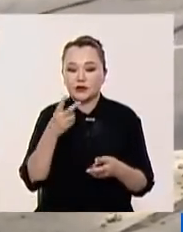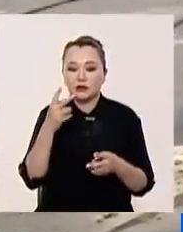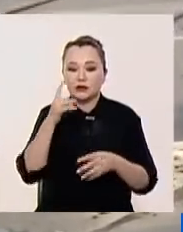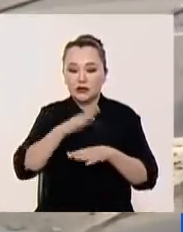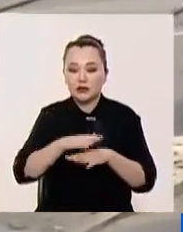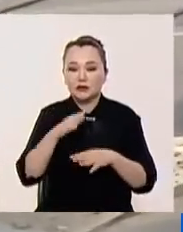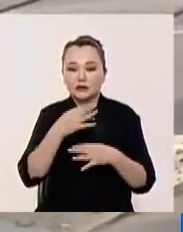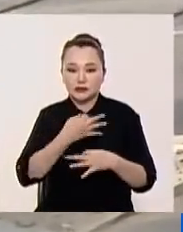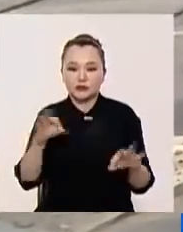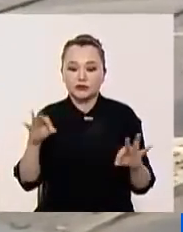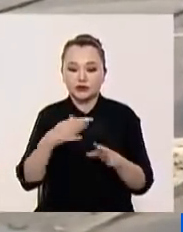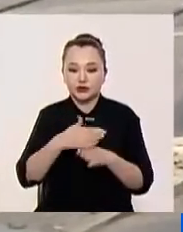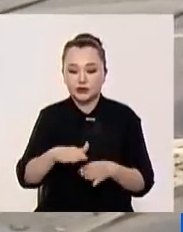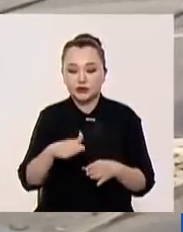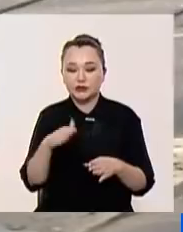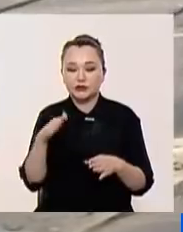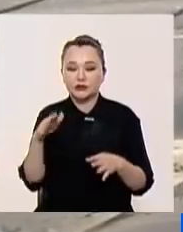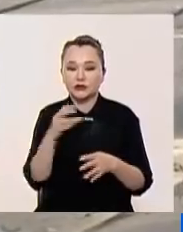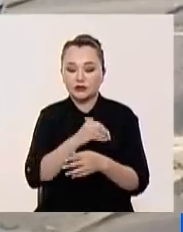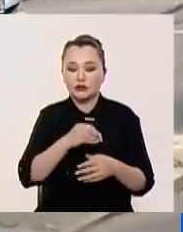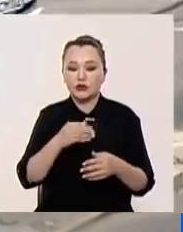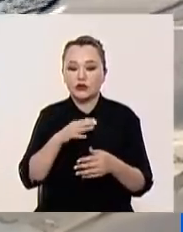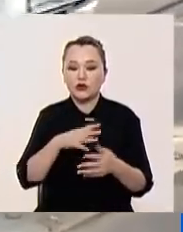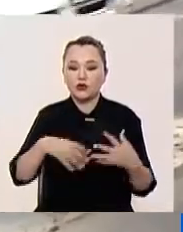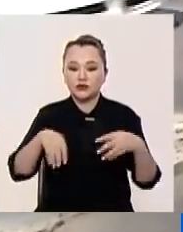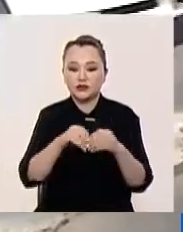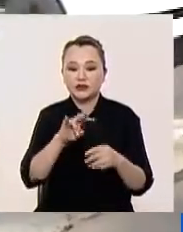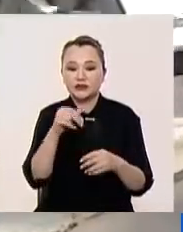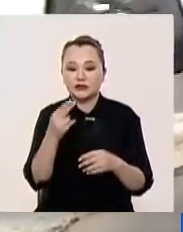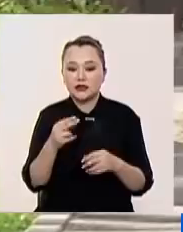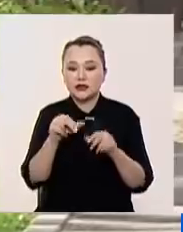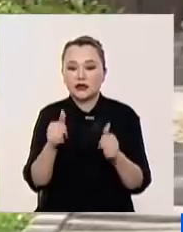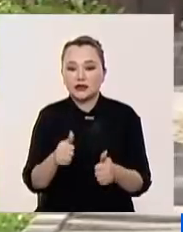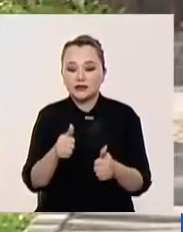часть демократии, проведение общенациональных референдумов.